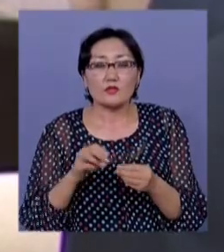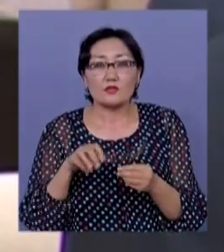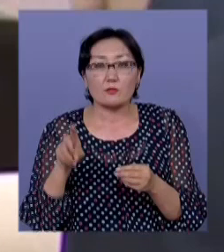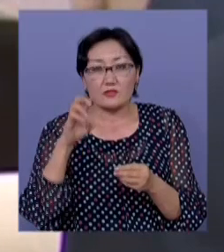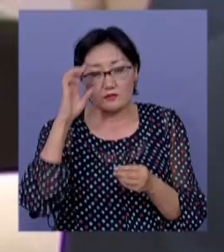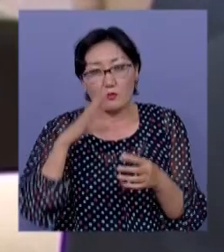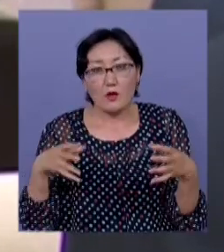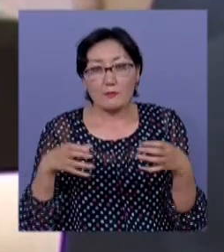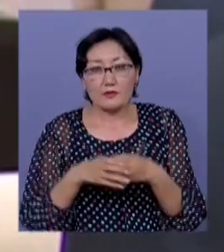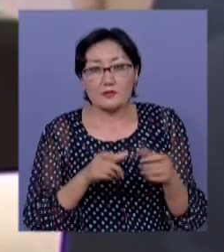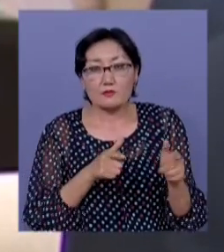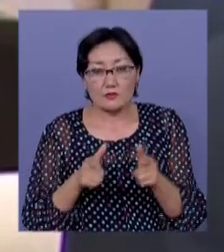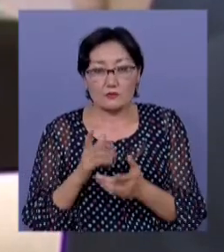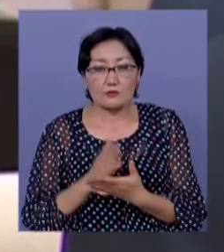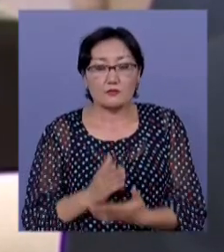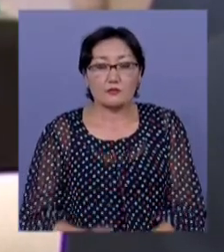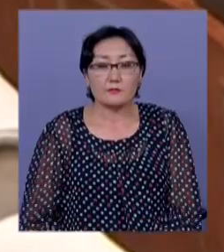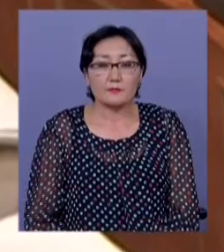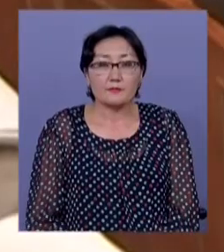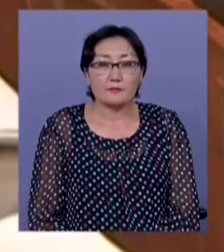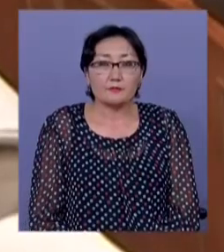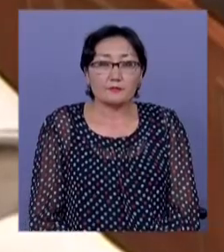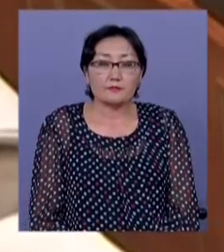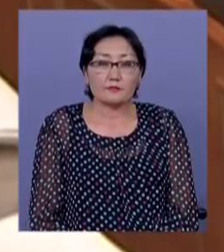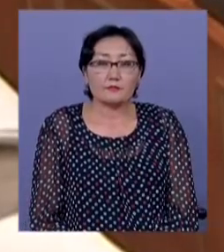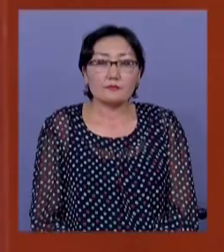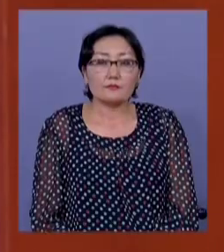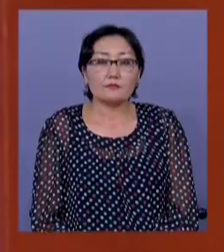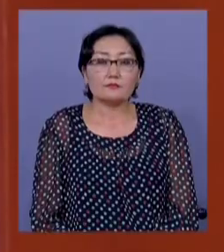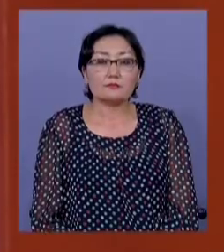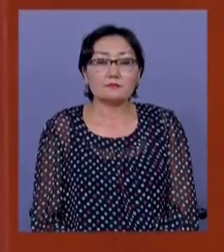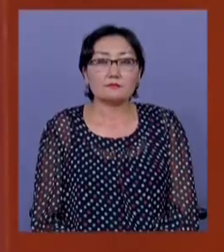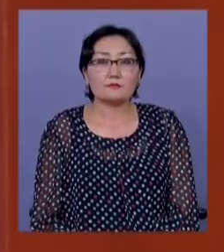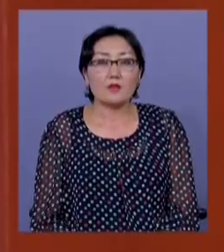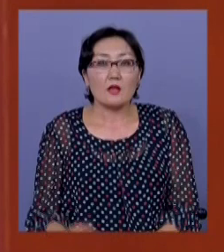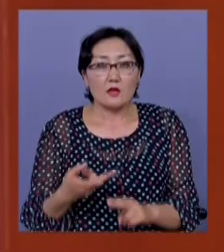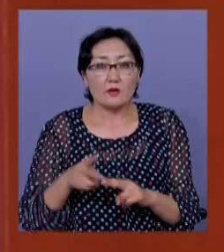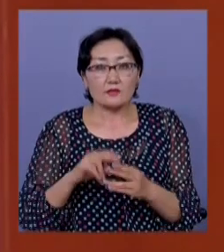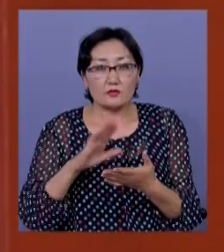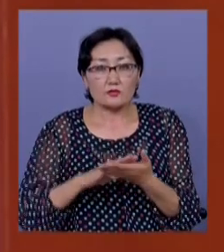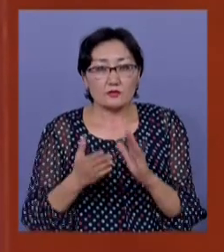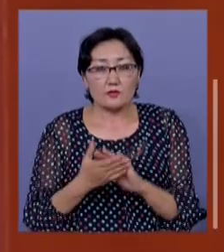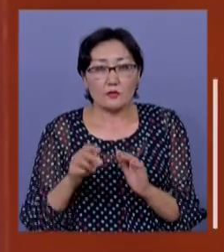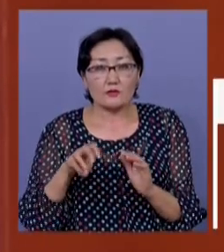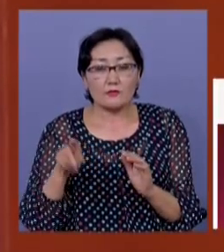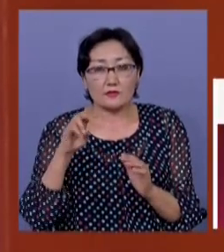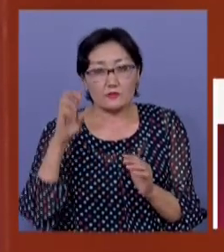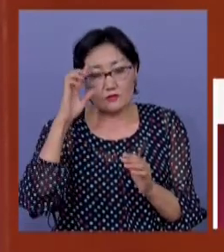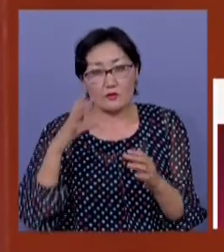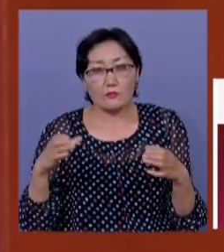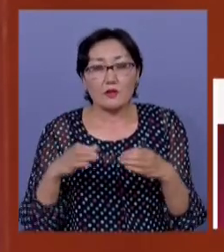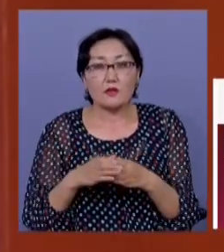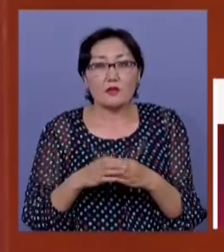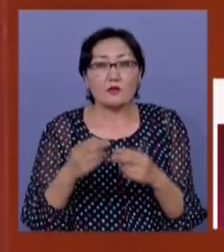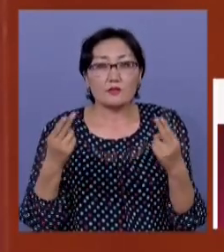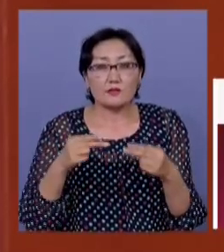елдерімен бірлесіп әзірленді. Аталған келісім ТМД мемлекеттердің кеден